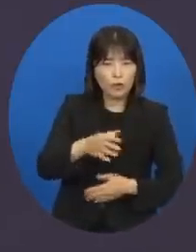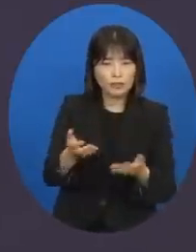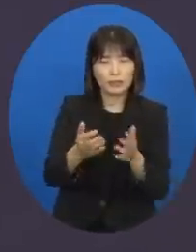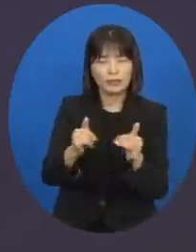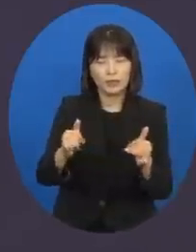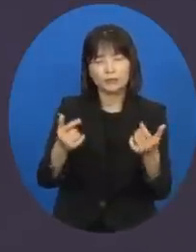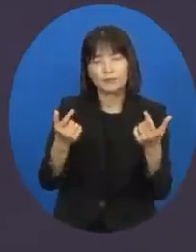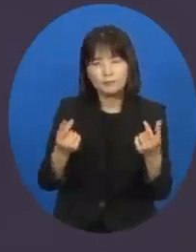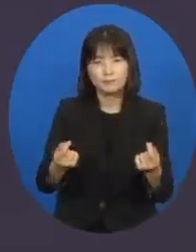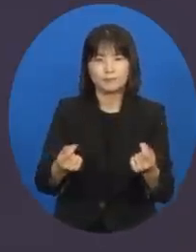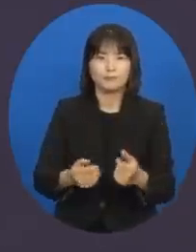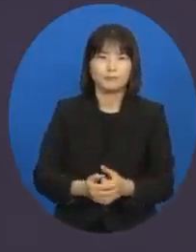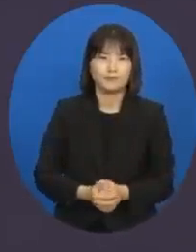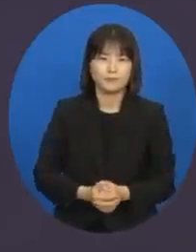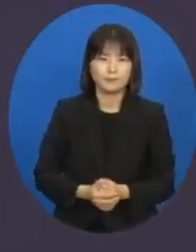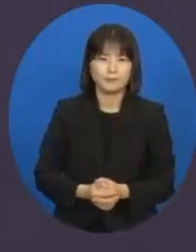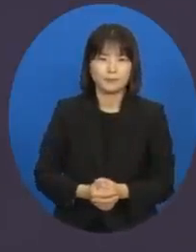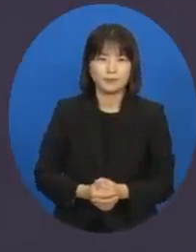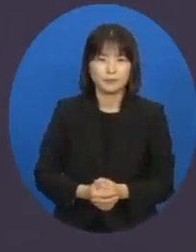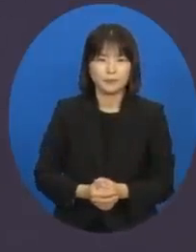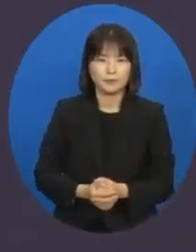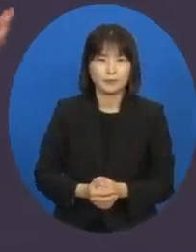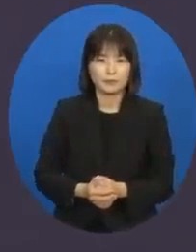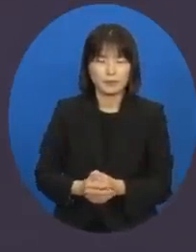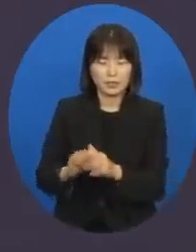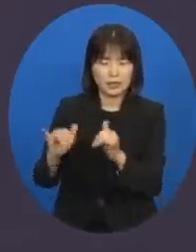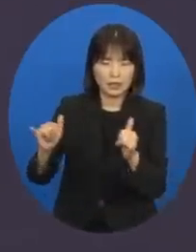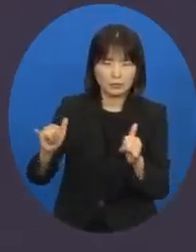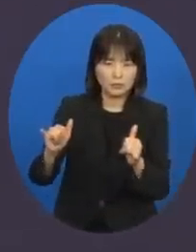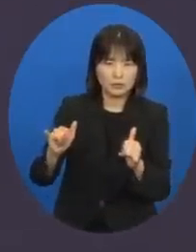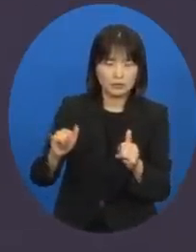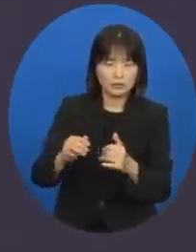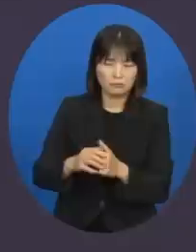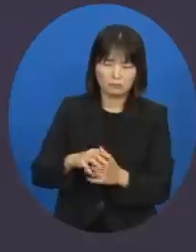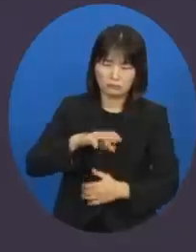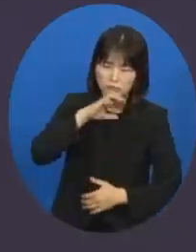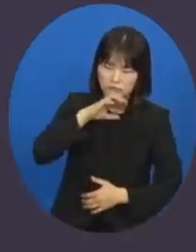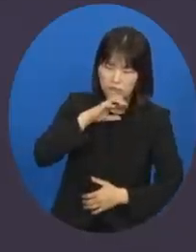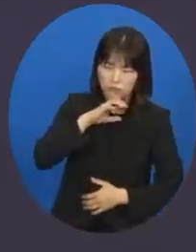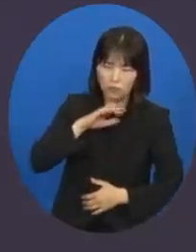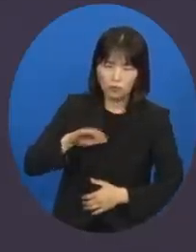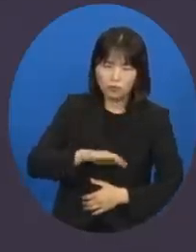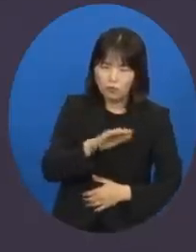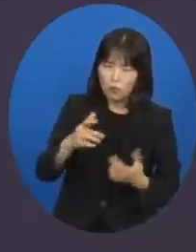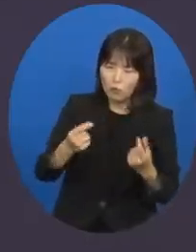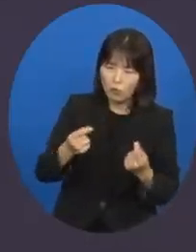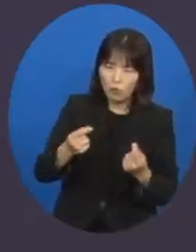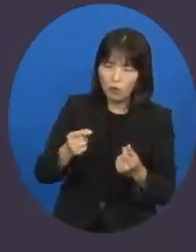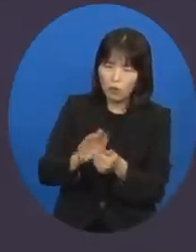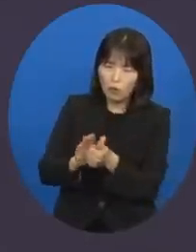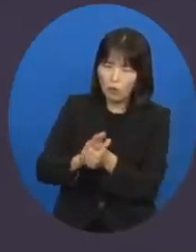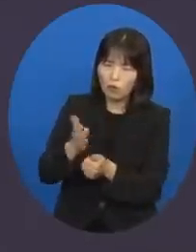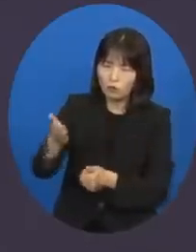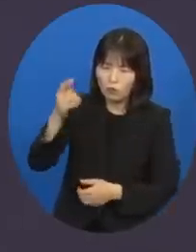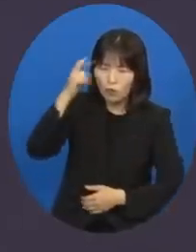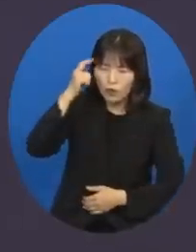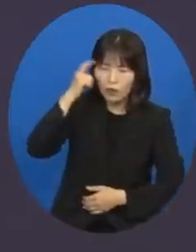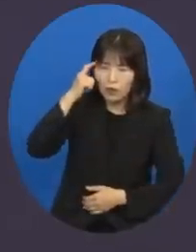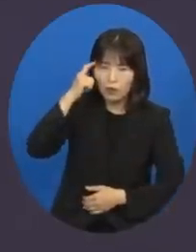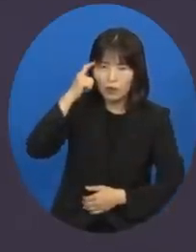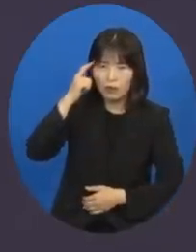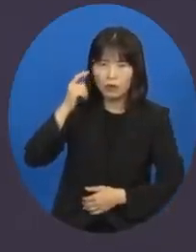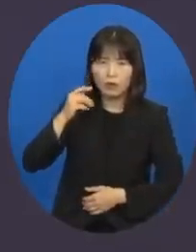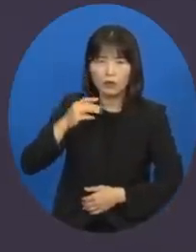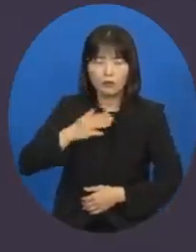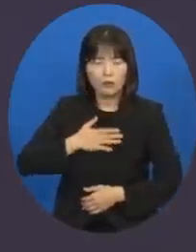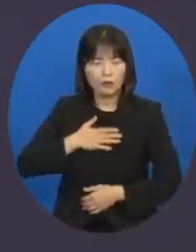같은 거죠. 사람들이 막 뭐라고 하잖아요. 아니 어떻게 우리와 똑같이 대우할 수 있냐. 내가 그렇게 부르는데 너희가 왜